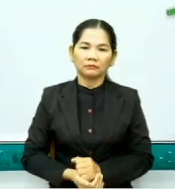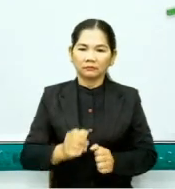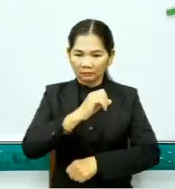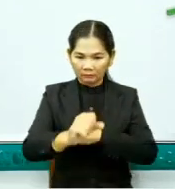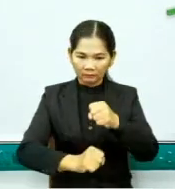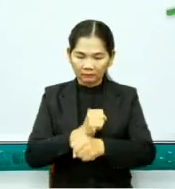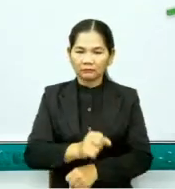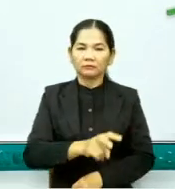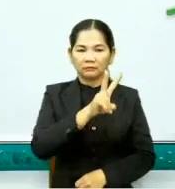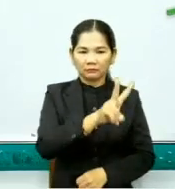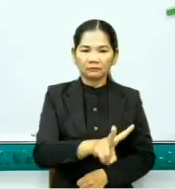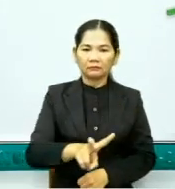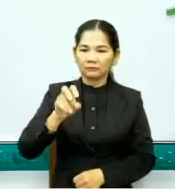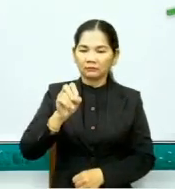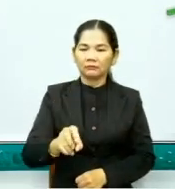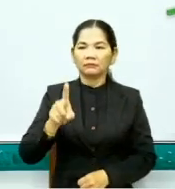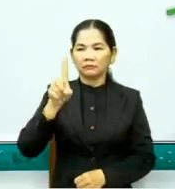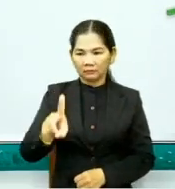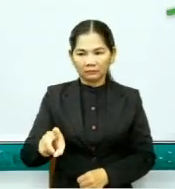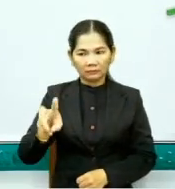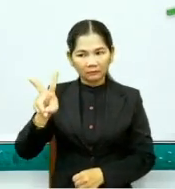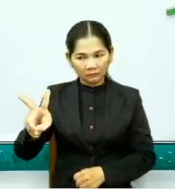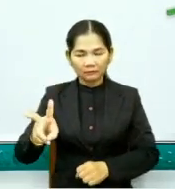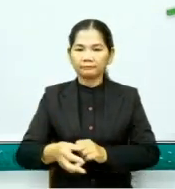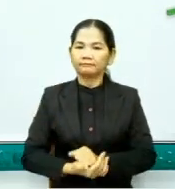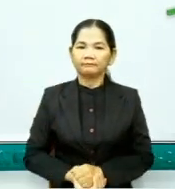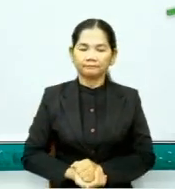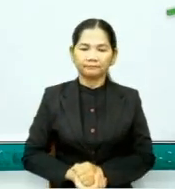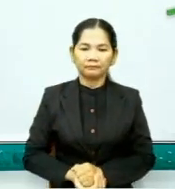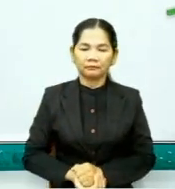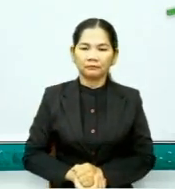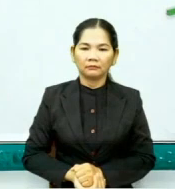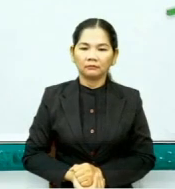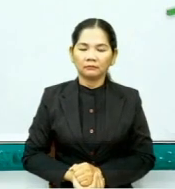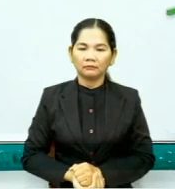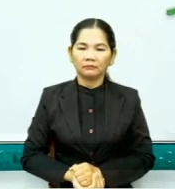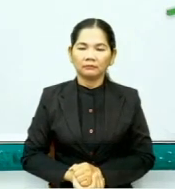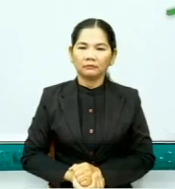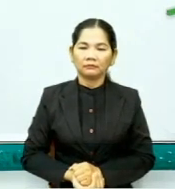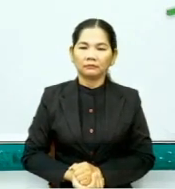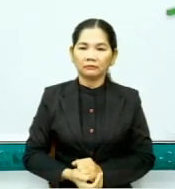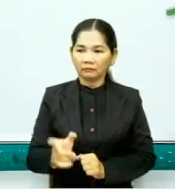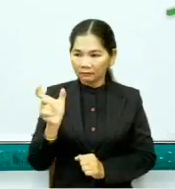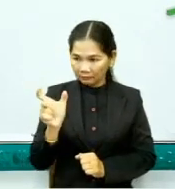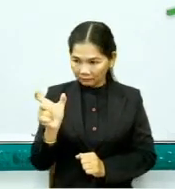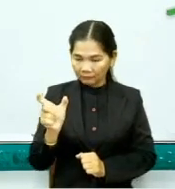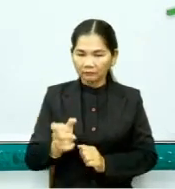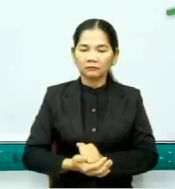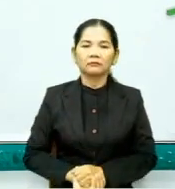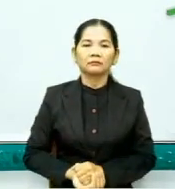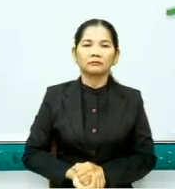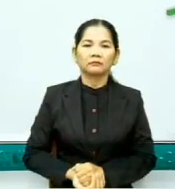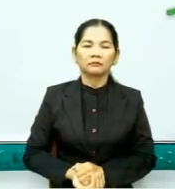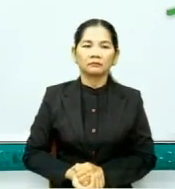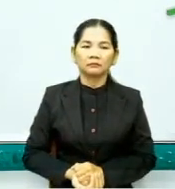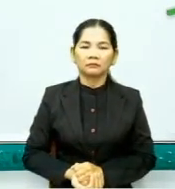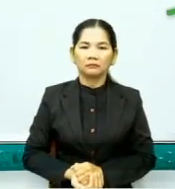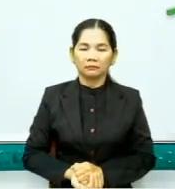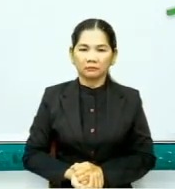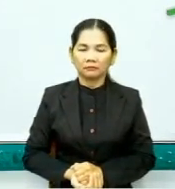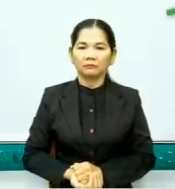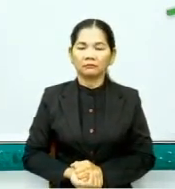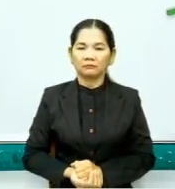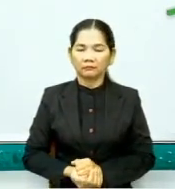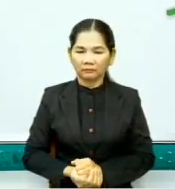ฉน้ำปีปอนดับปีจากก้นดอกเคลียบันเตะหมอเติบ